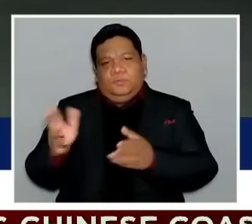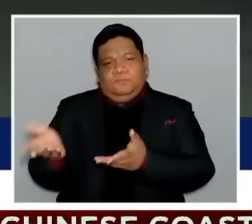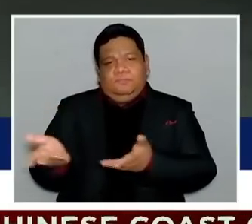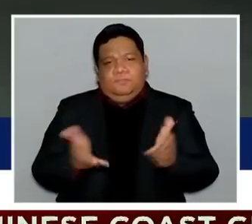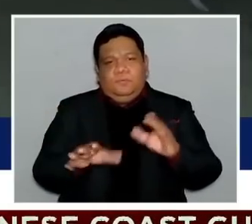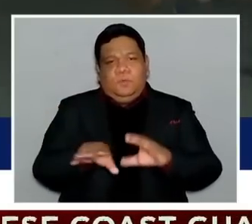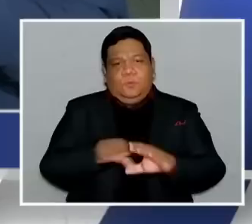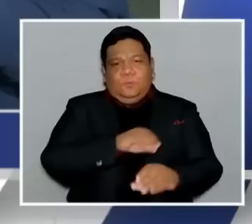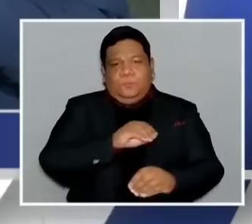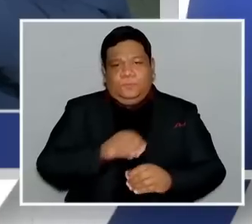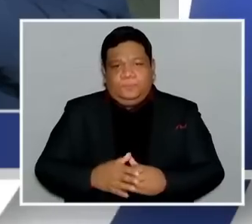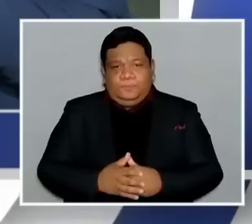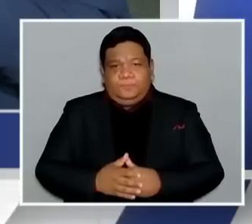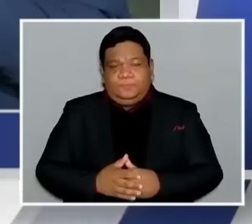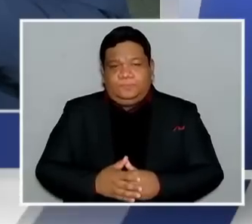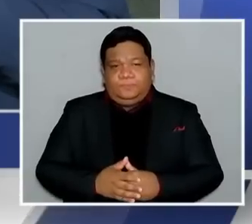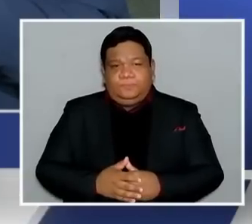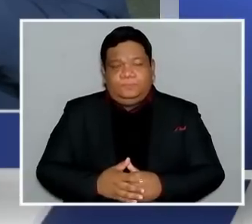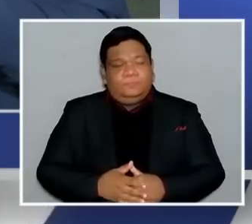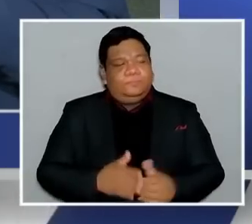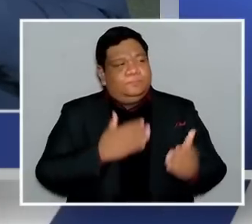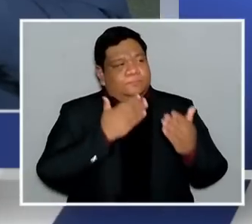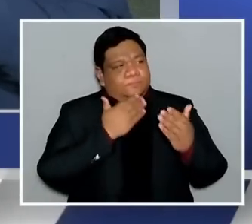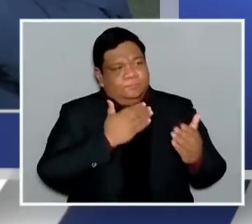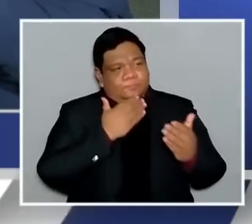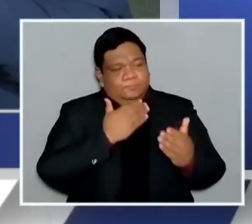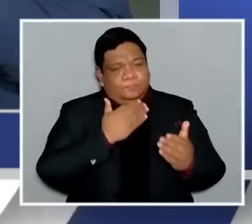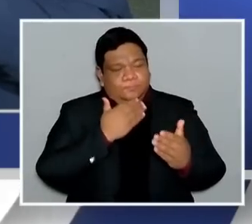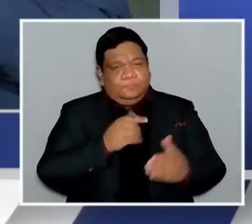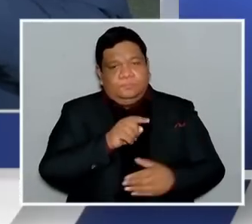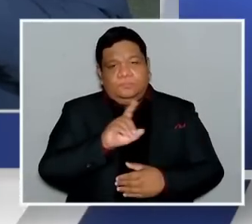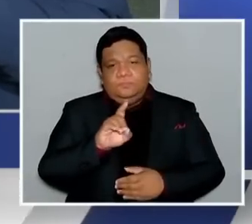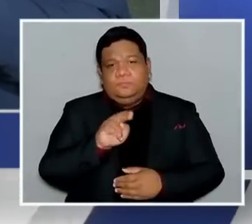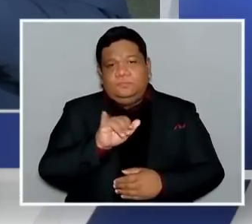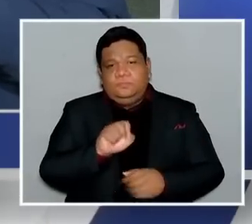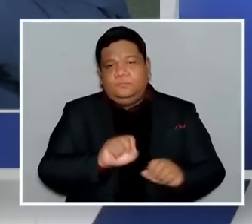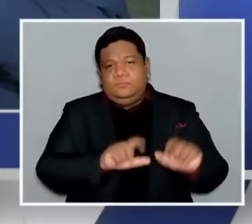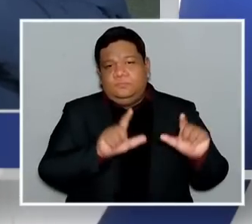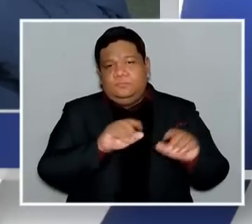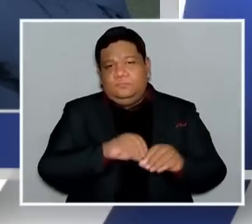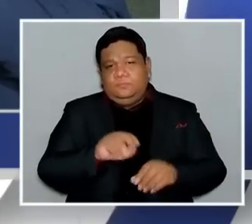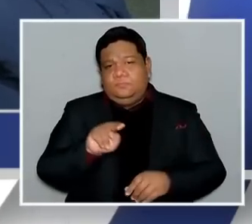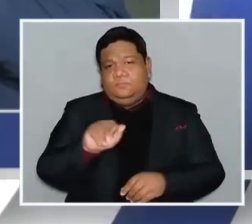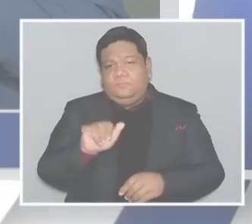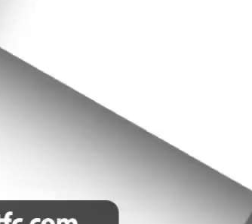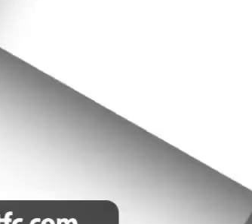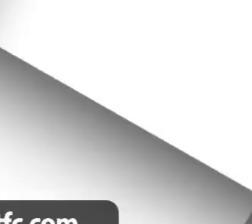Kabayan. Maraming salamat si Dennis Dato live mula sa NAIA.